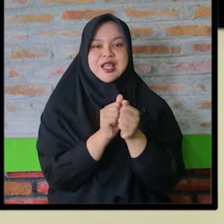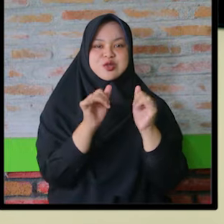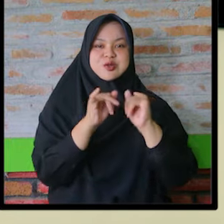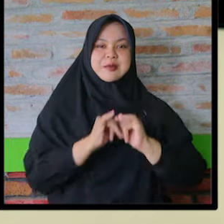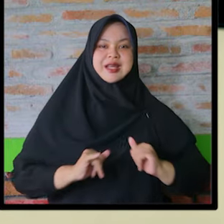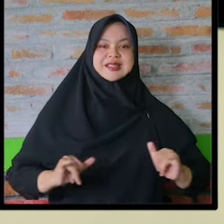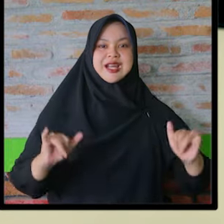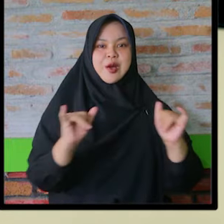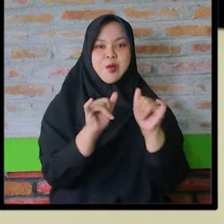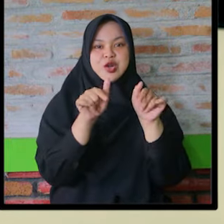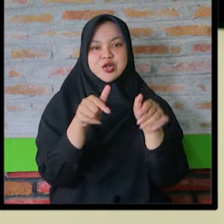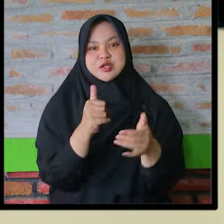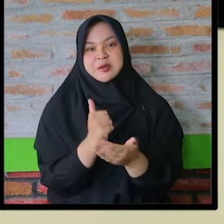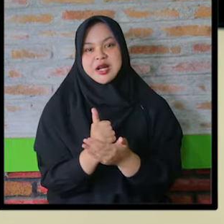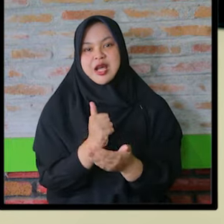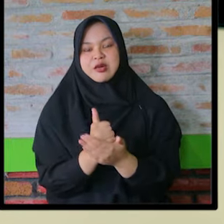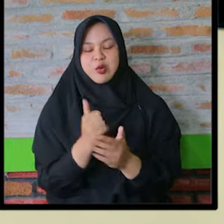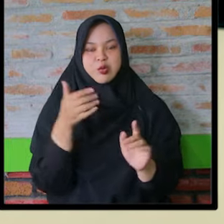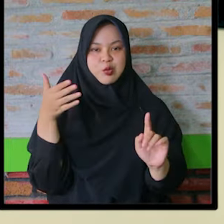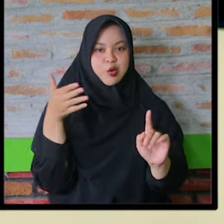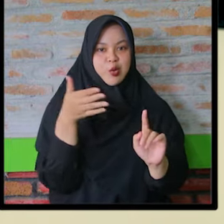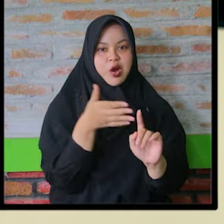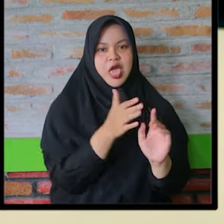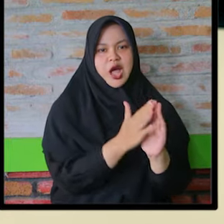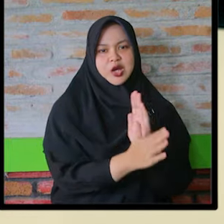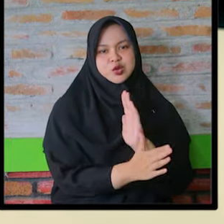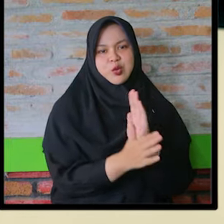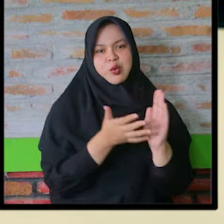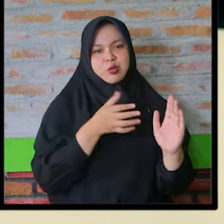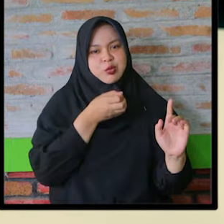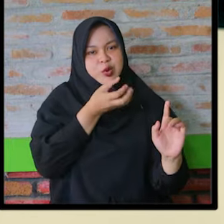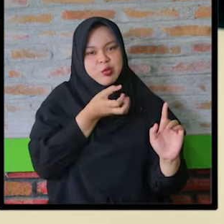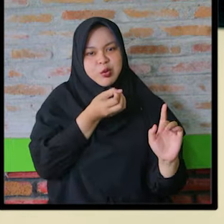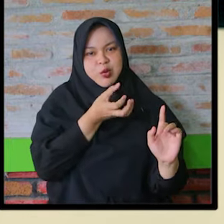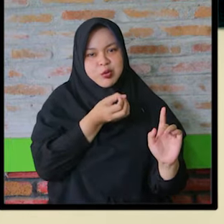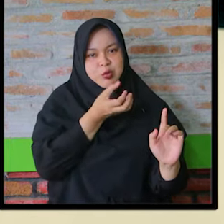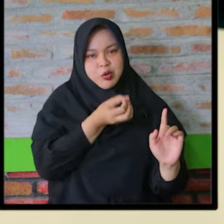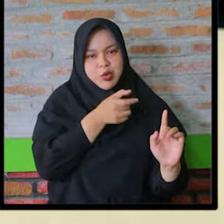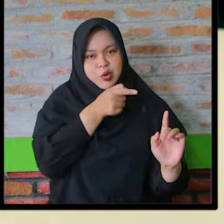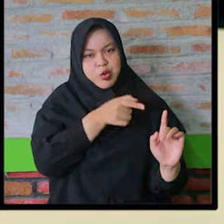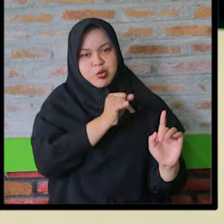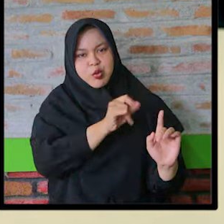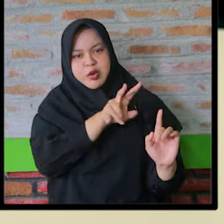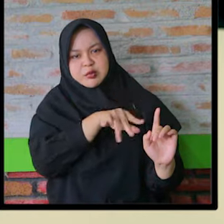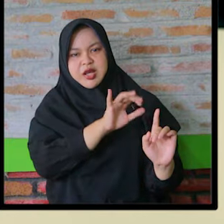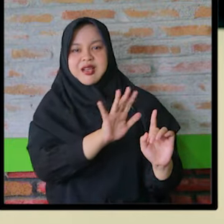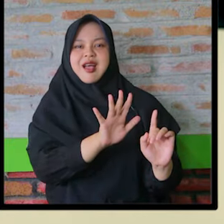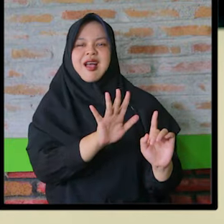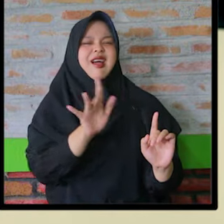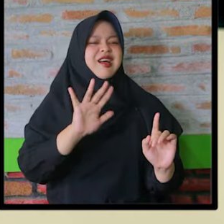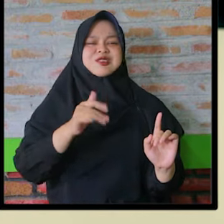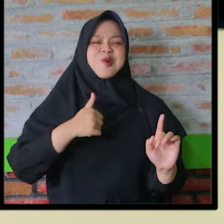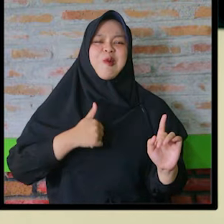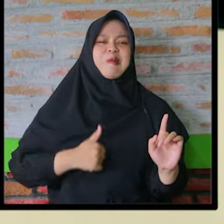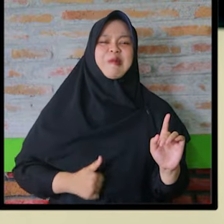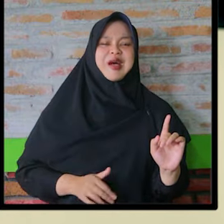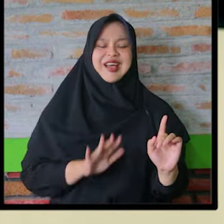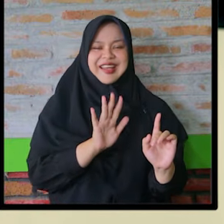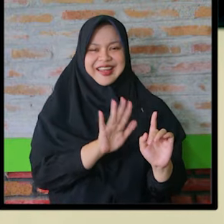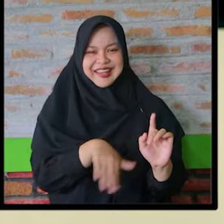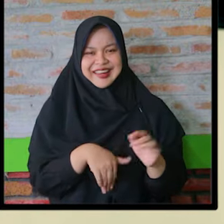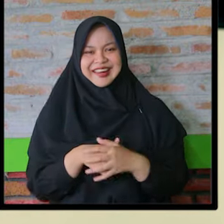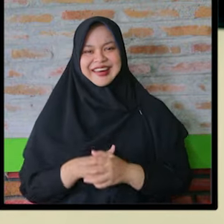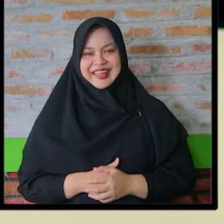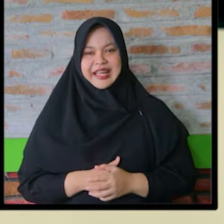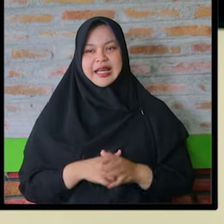setelah itu kan ada sebenarnya kita membidik ini langsung saya mau bilang ah sampean engak berperspektif kan enggak sopan banget gitu kan Nah